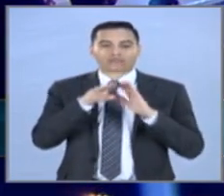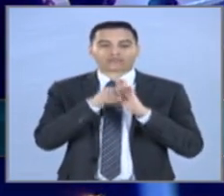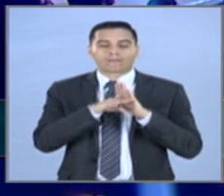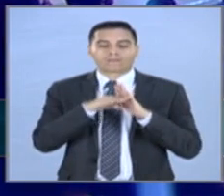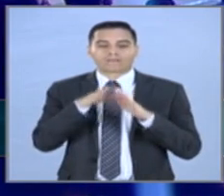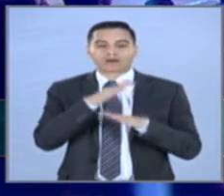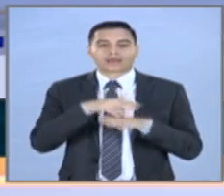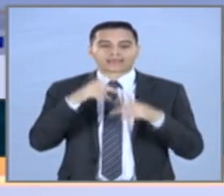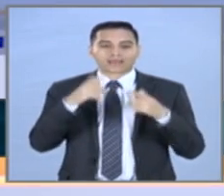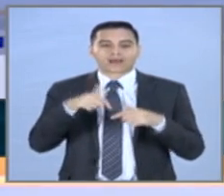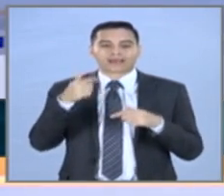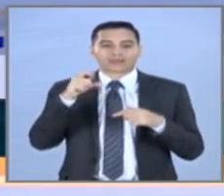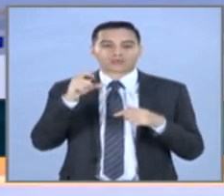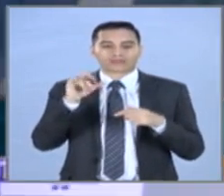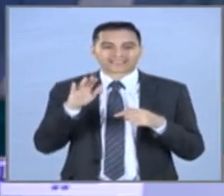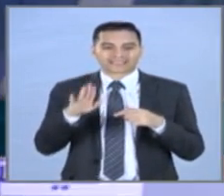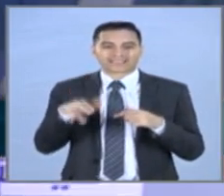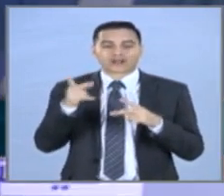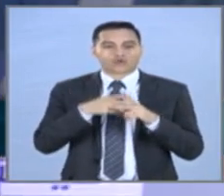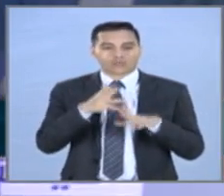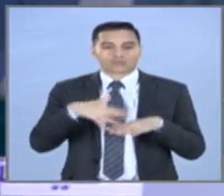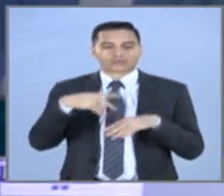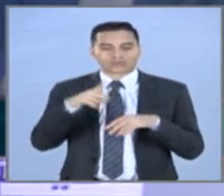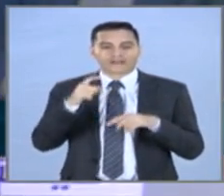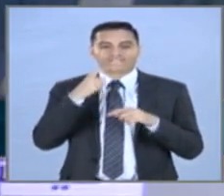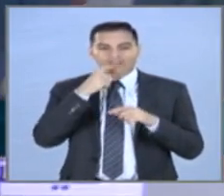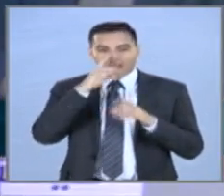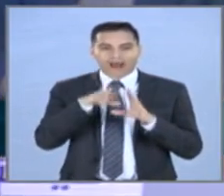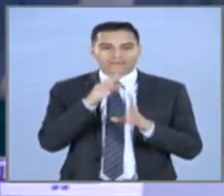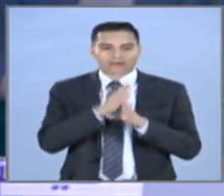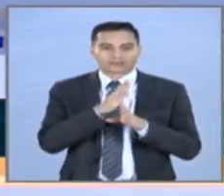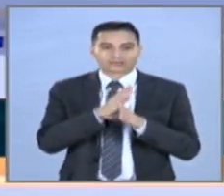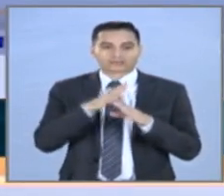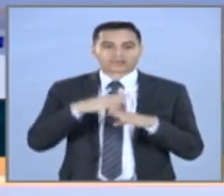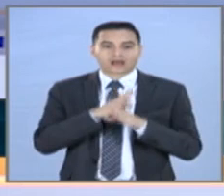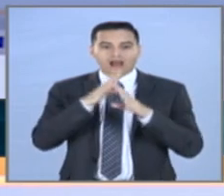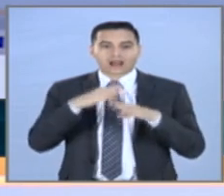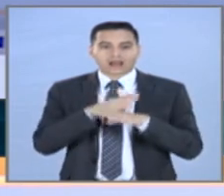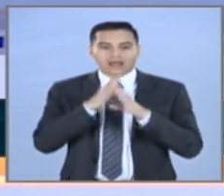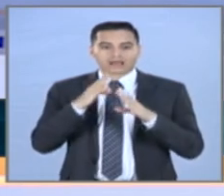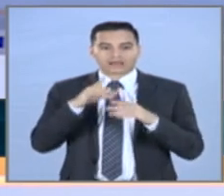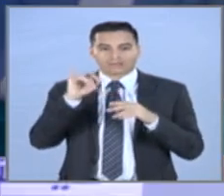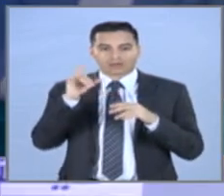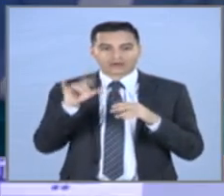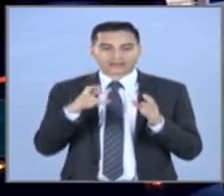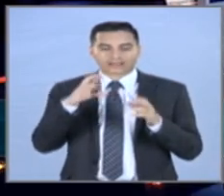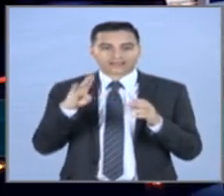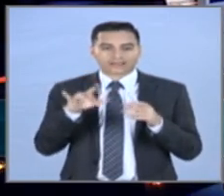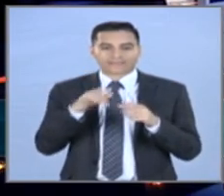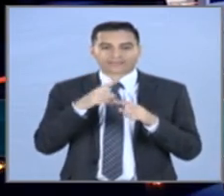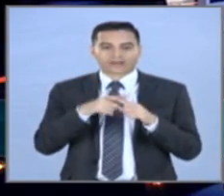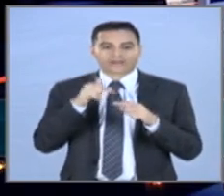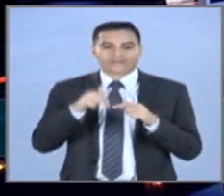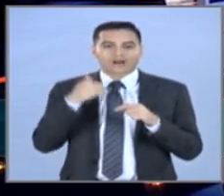الحكم في دولة إندونيسيا؟ جمهوري. صح. فنانة قامت بدور فرح في فيلم سهر الليالي، فمن هي؟ منى زكي. غلط. ما هو